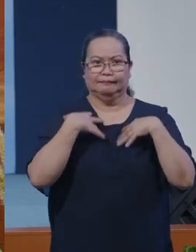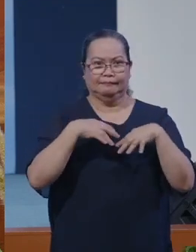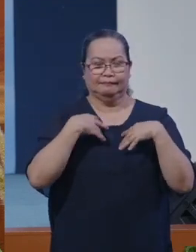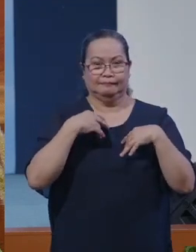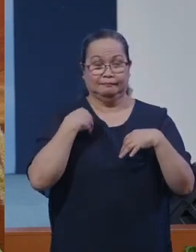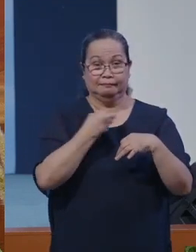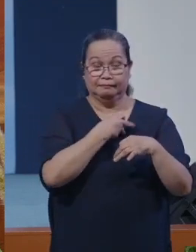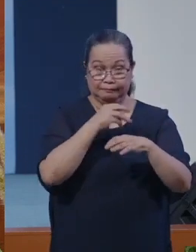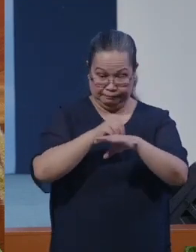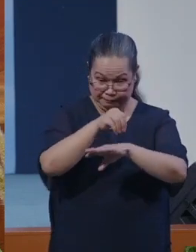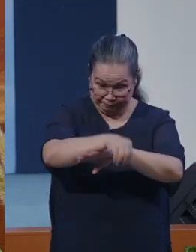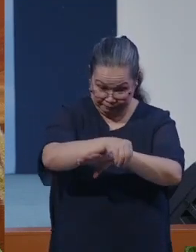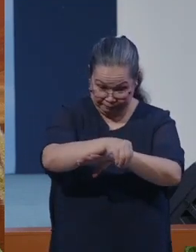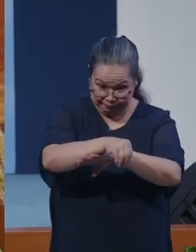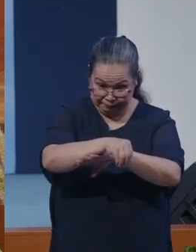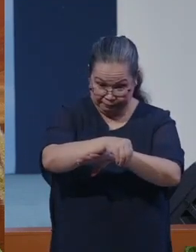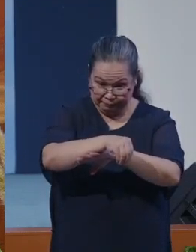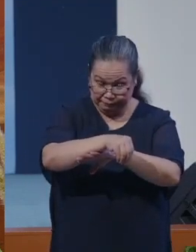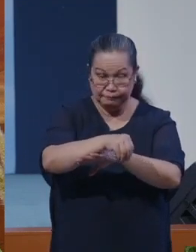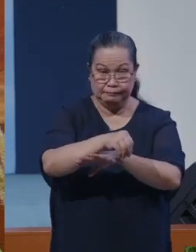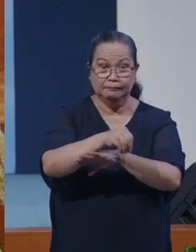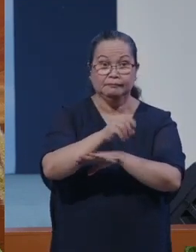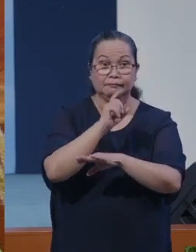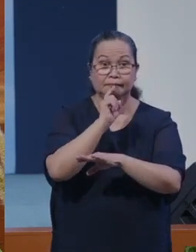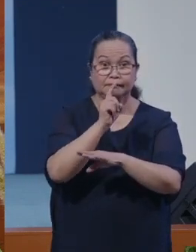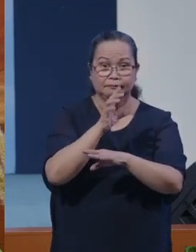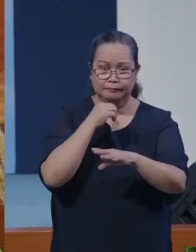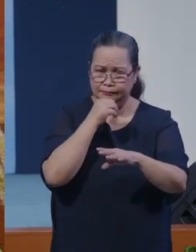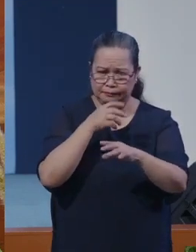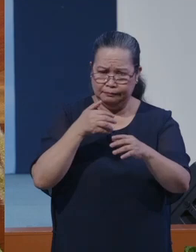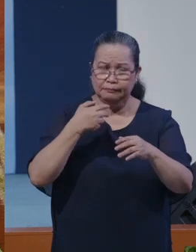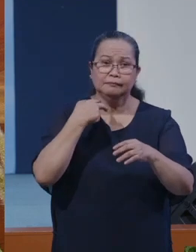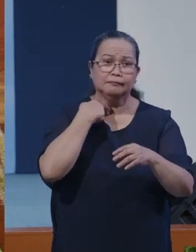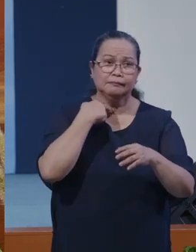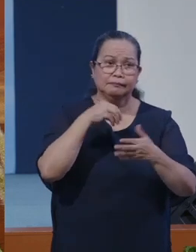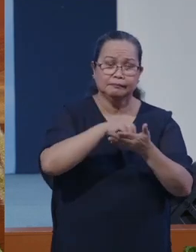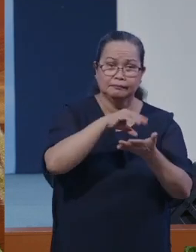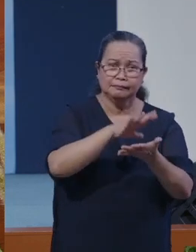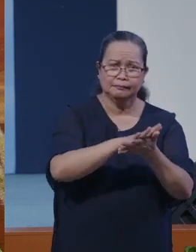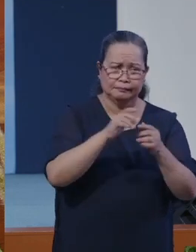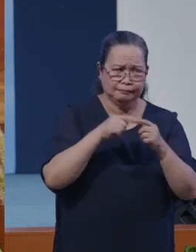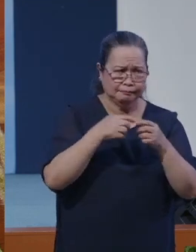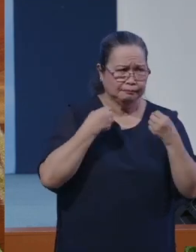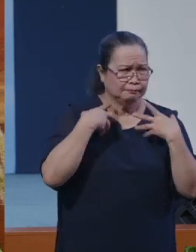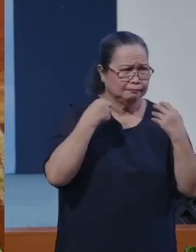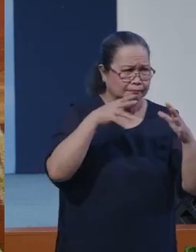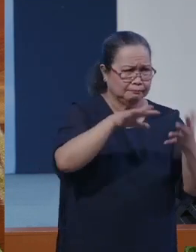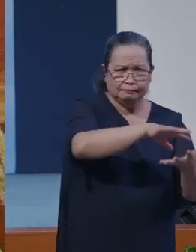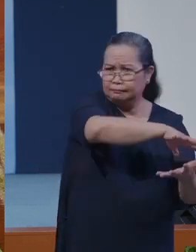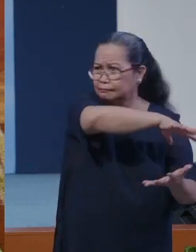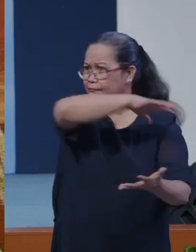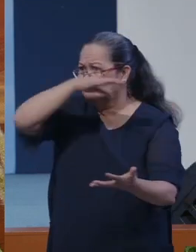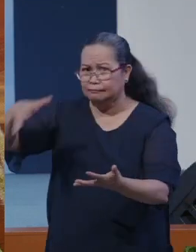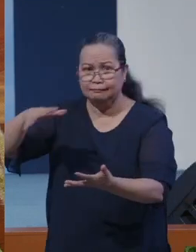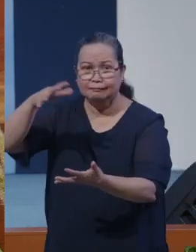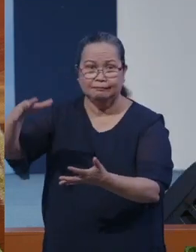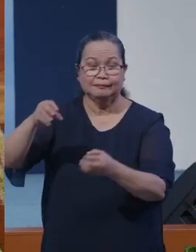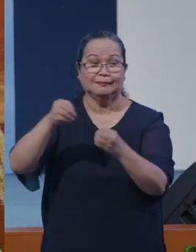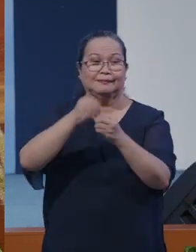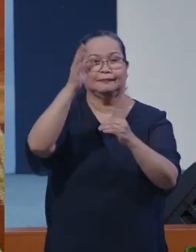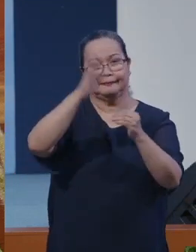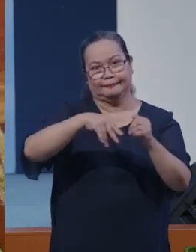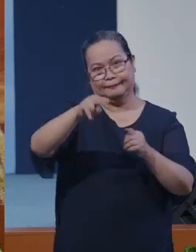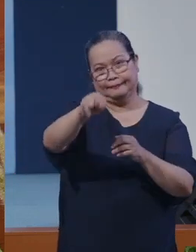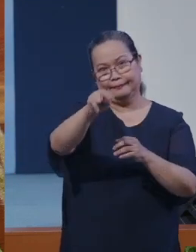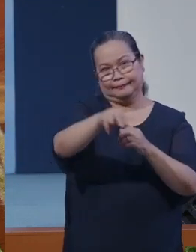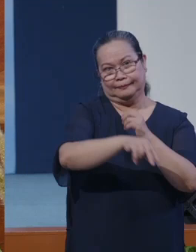kami lumampas sa aming tinatangkilik. Hindi naman kami nabaon sa utang. Kaya lang, sobra sa pangangailangan.